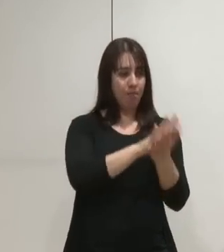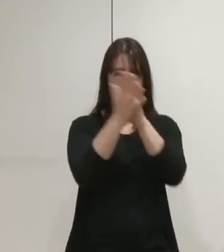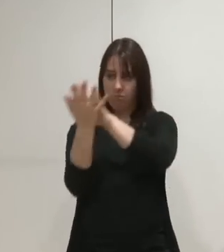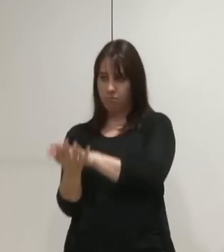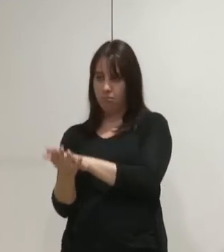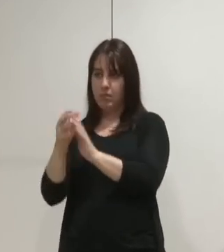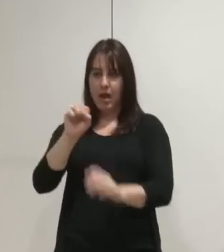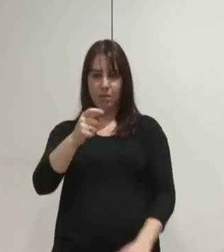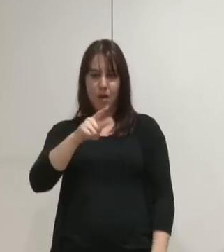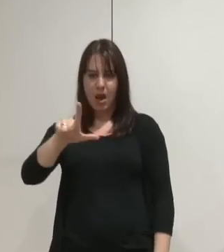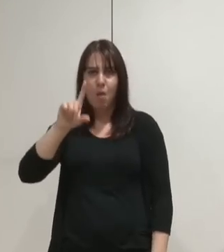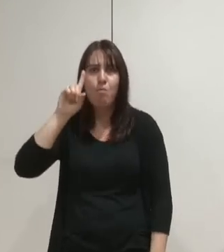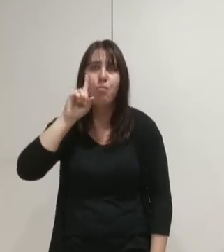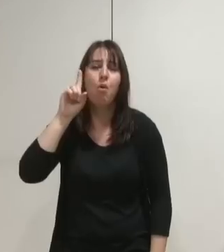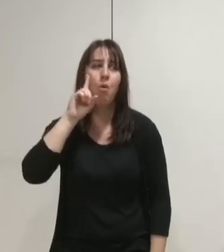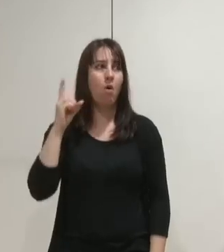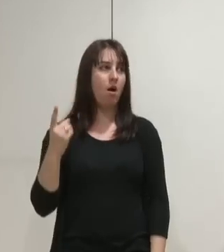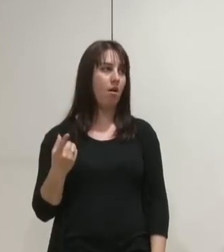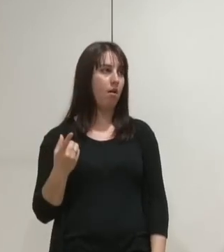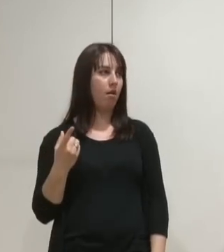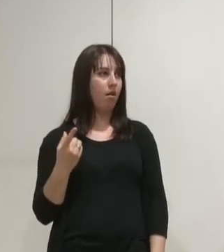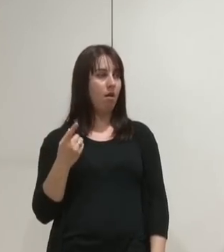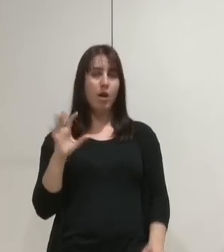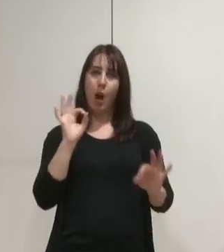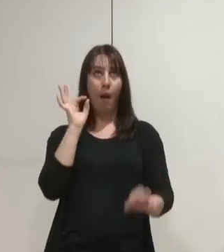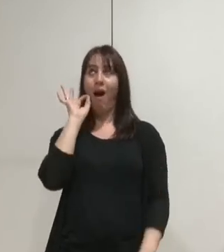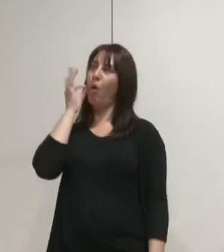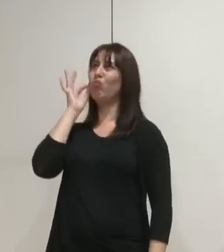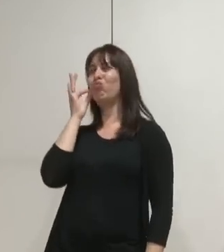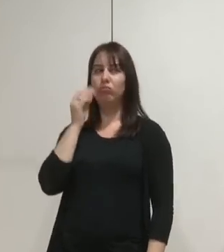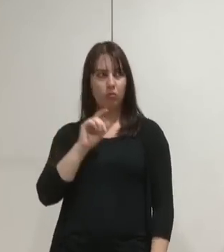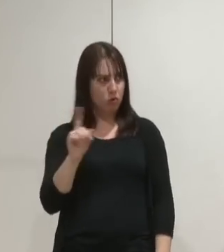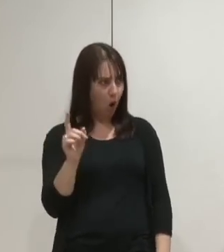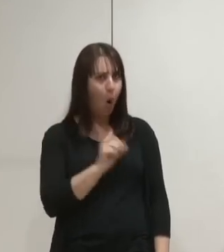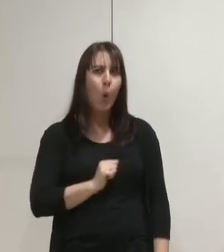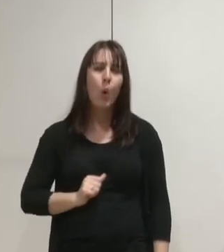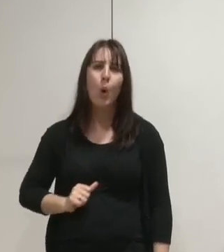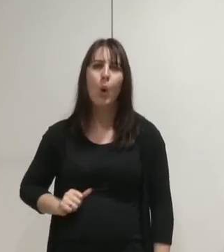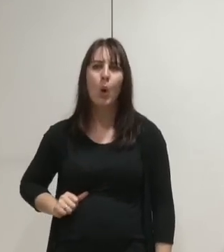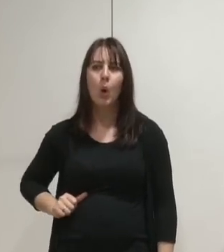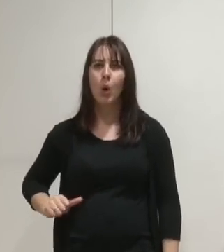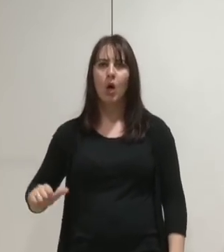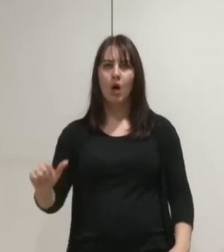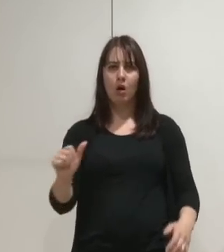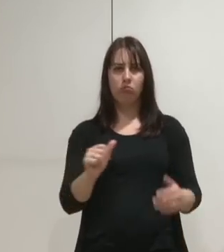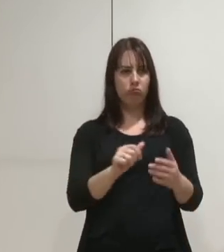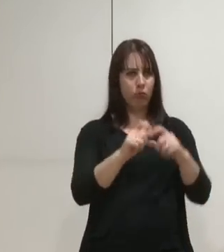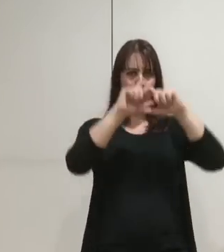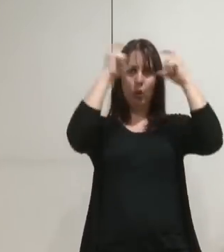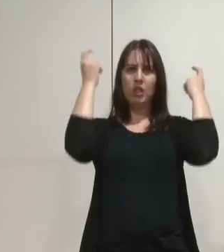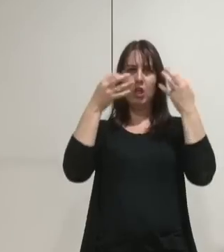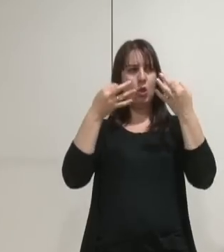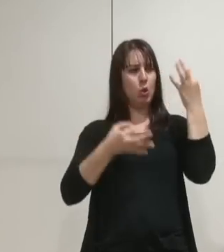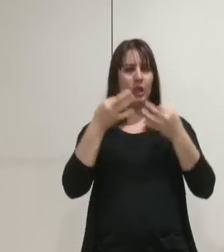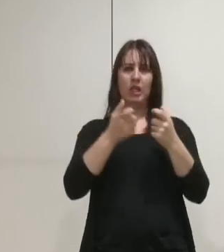ESP je veux dire ce n'est pas anodin on décide pas le transformation du statut juridique d'une